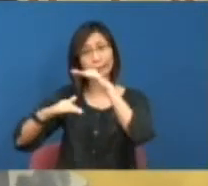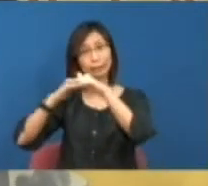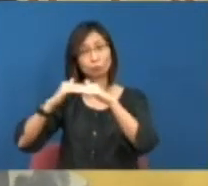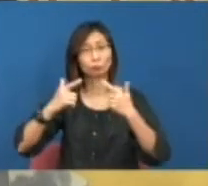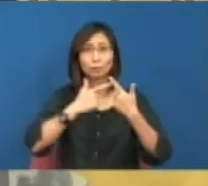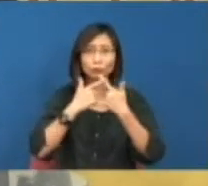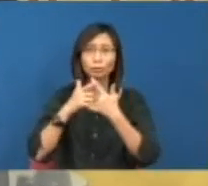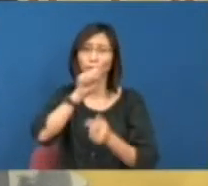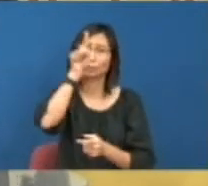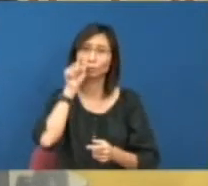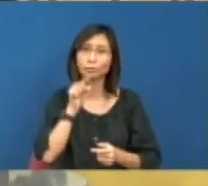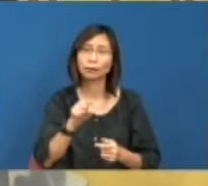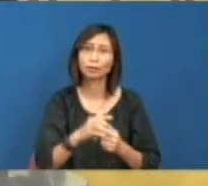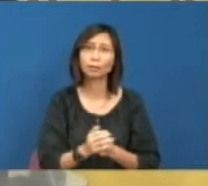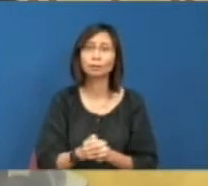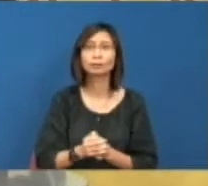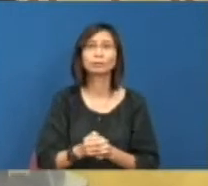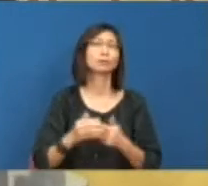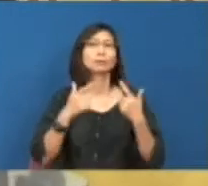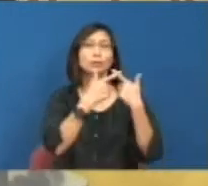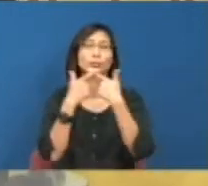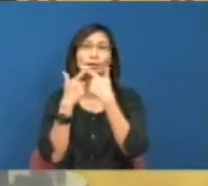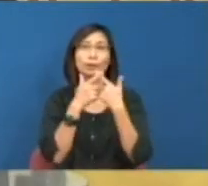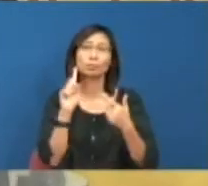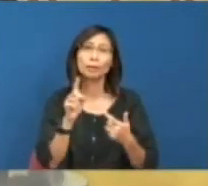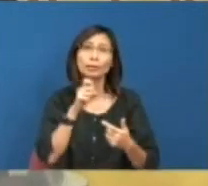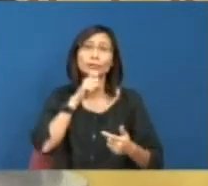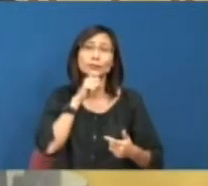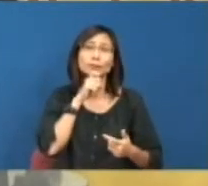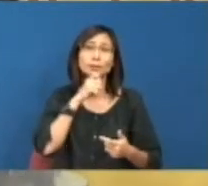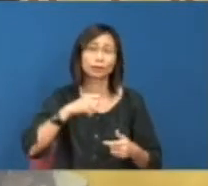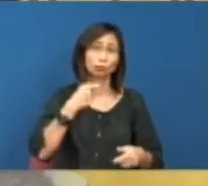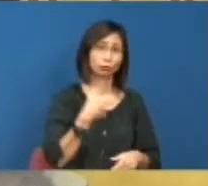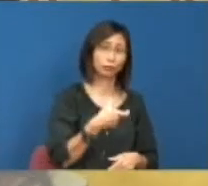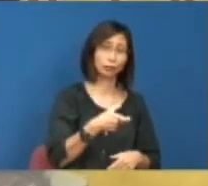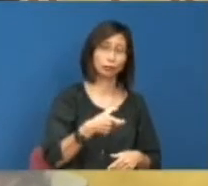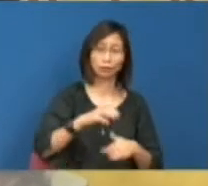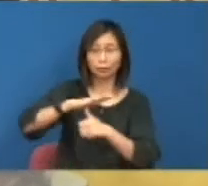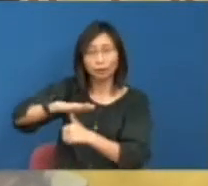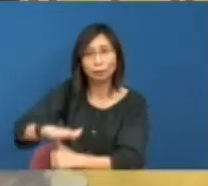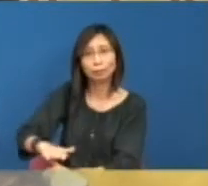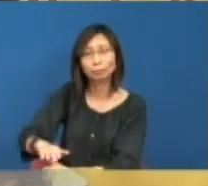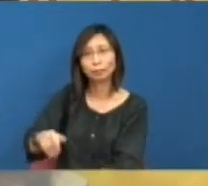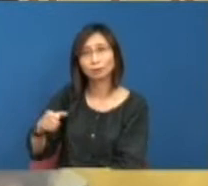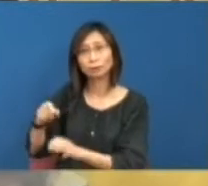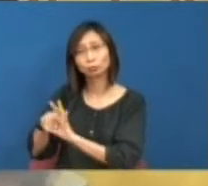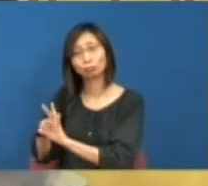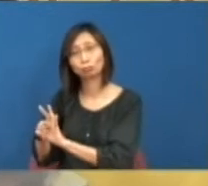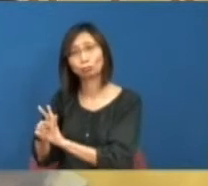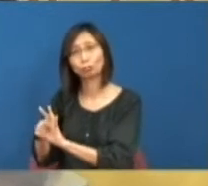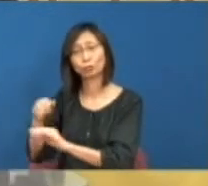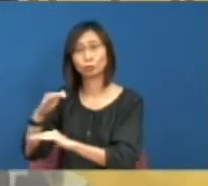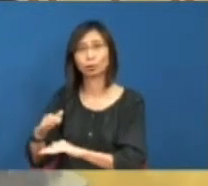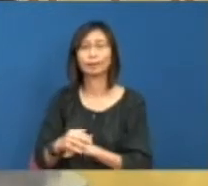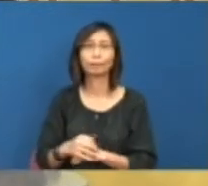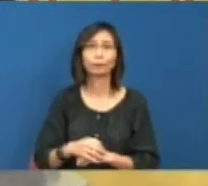爭係通常係反映咗係有財產、有權勢嘅階級壓迫另外一個階級咧，而